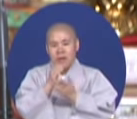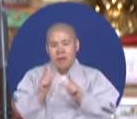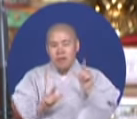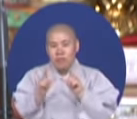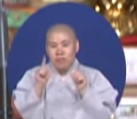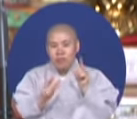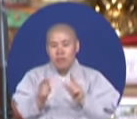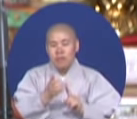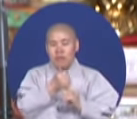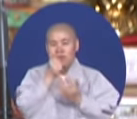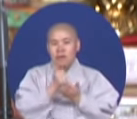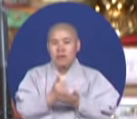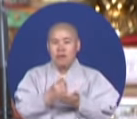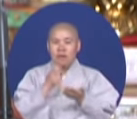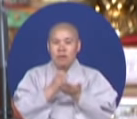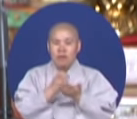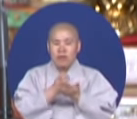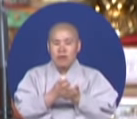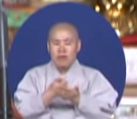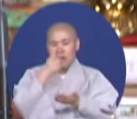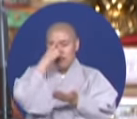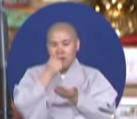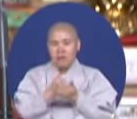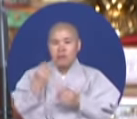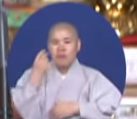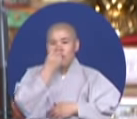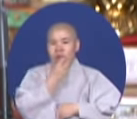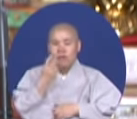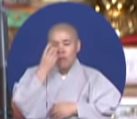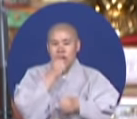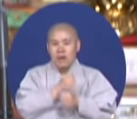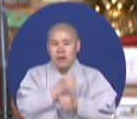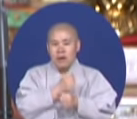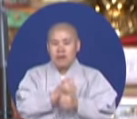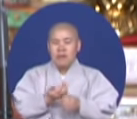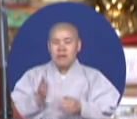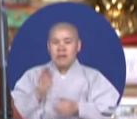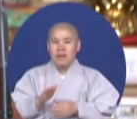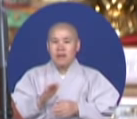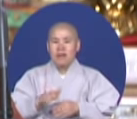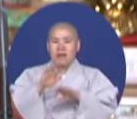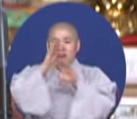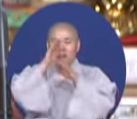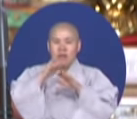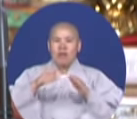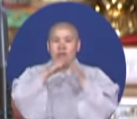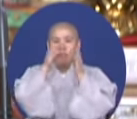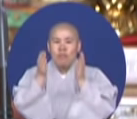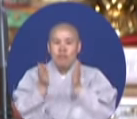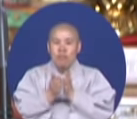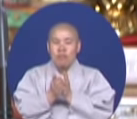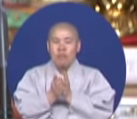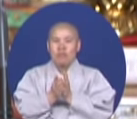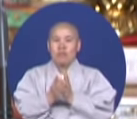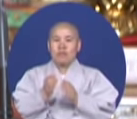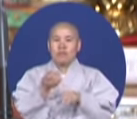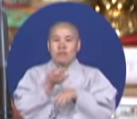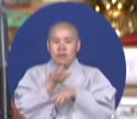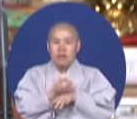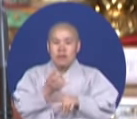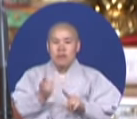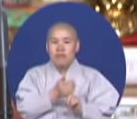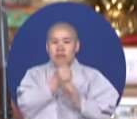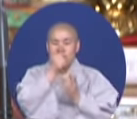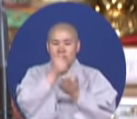모양으로 불법성 삼보를 옹호하지만은 내용은 전부 서가모니 부처님이에요.